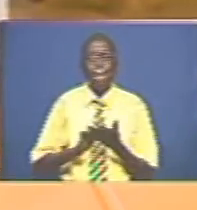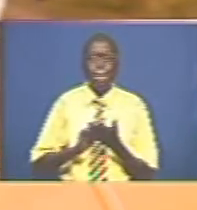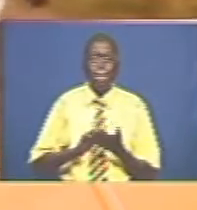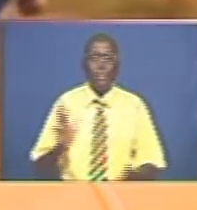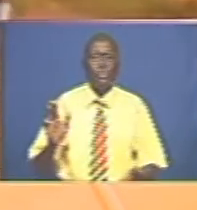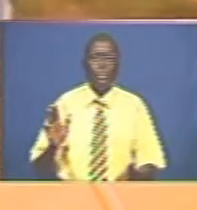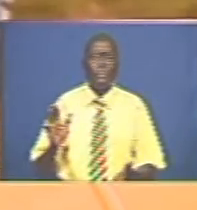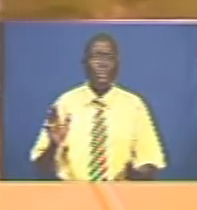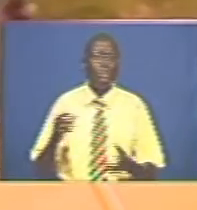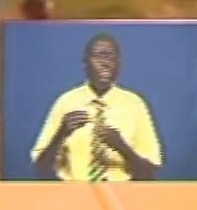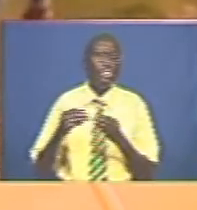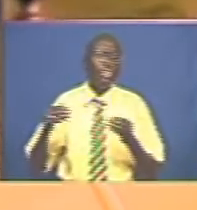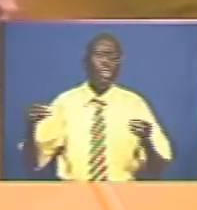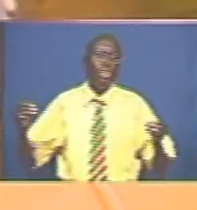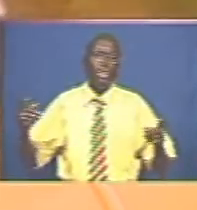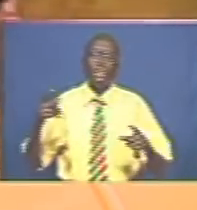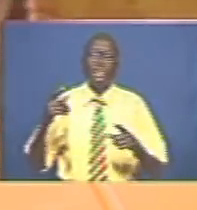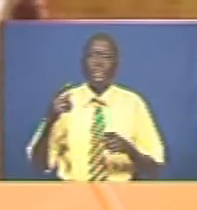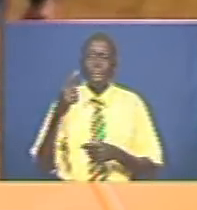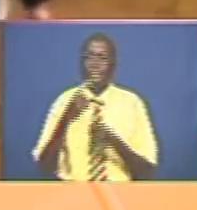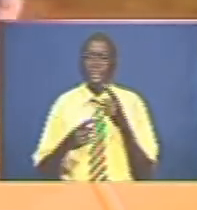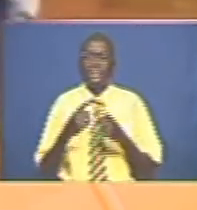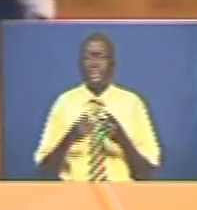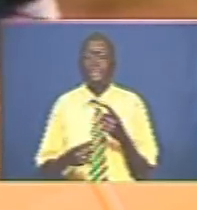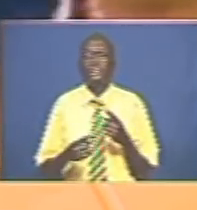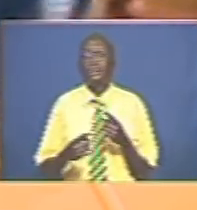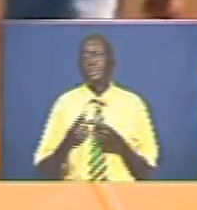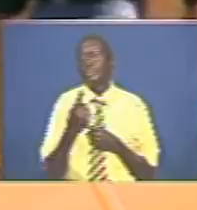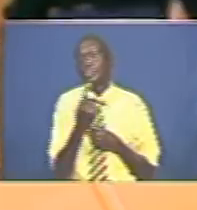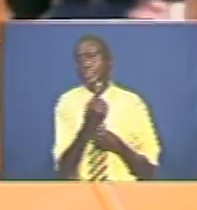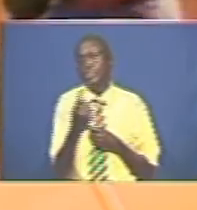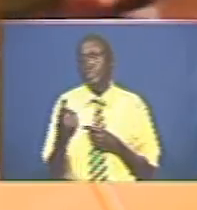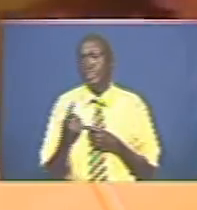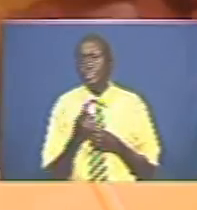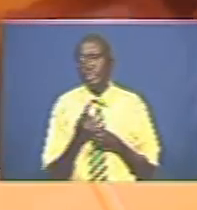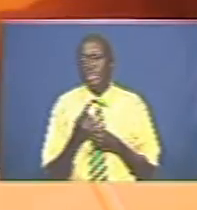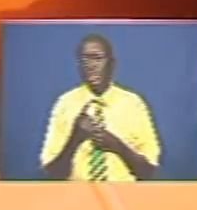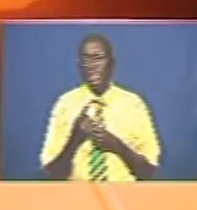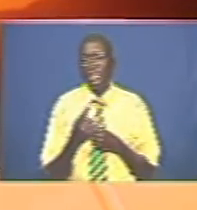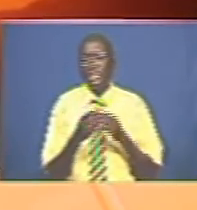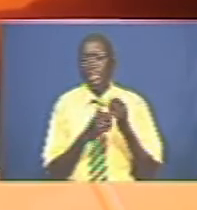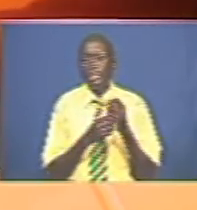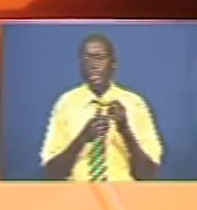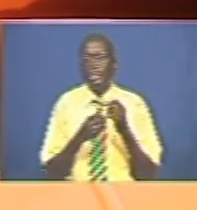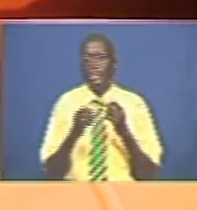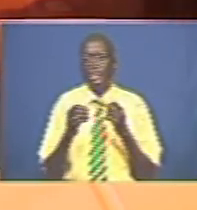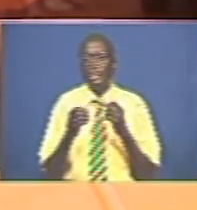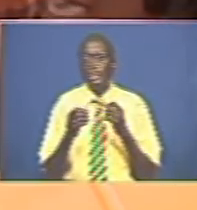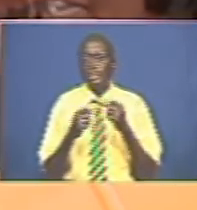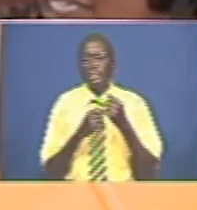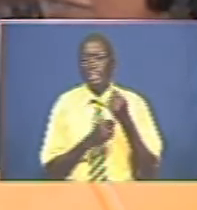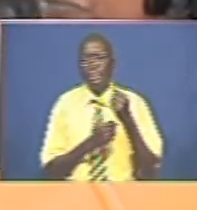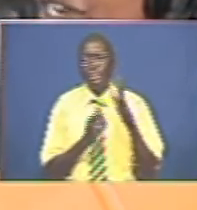kucheza miaka mingi sasa. Elvis, kuna mmoja kati ya mashabiki zako anaitwa Elsa Hawi